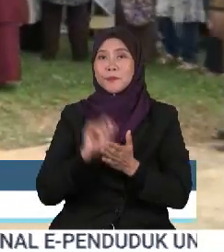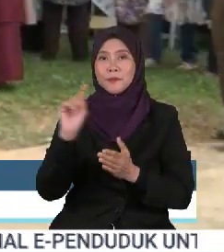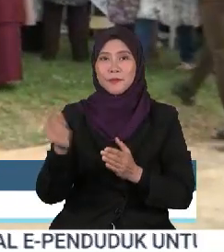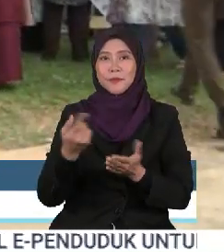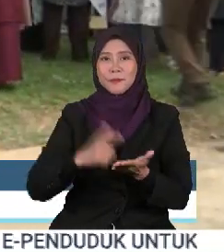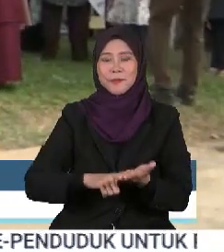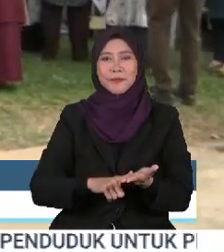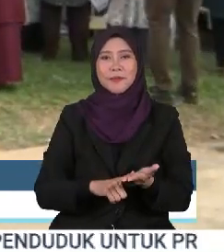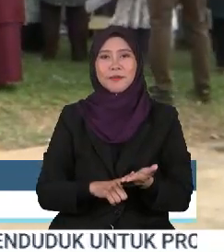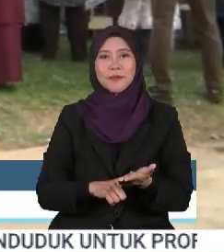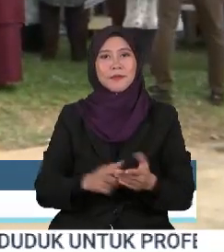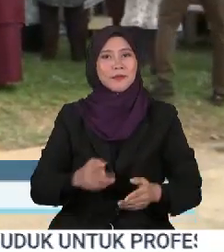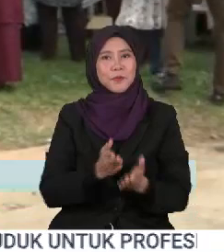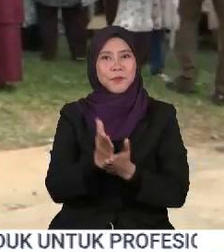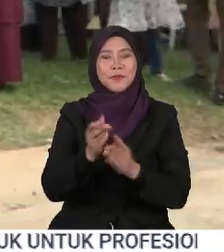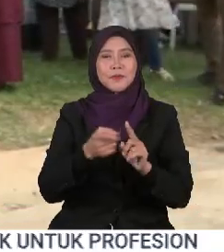perkembangan